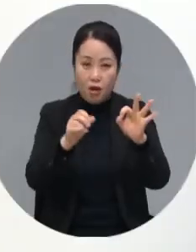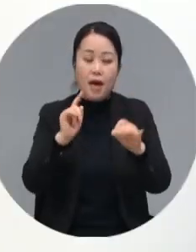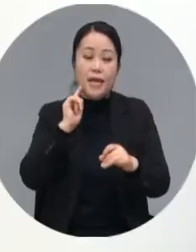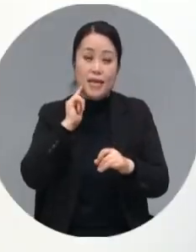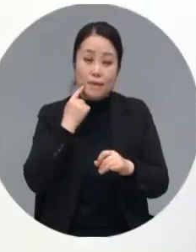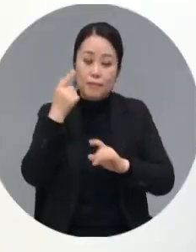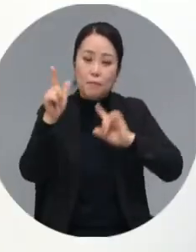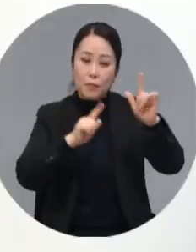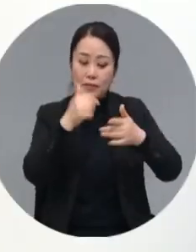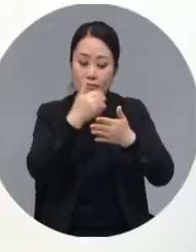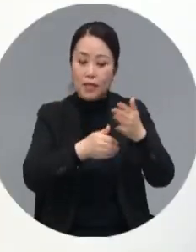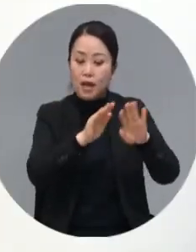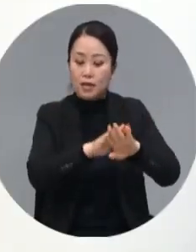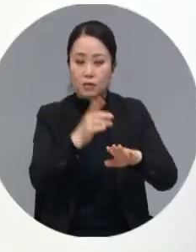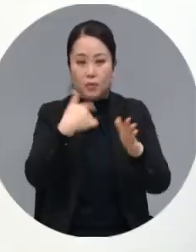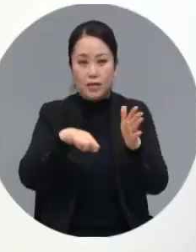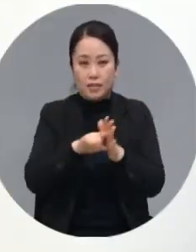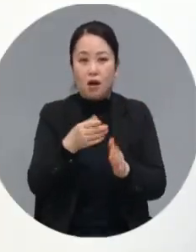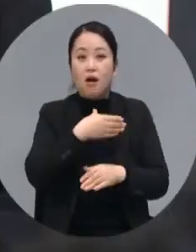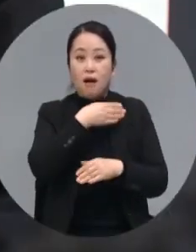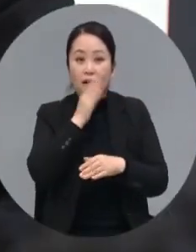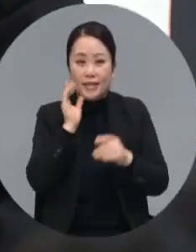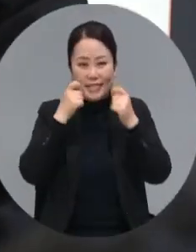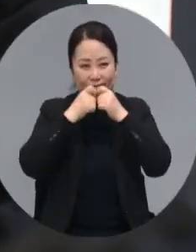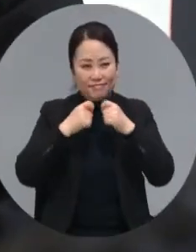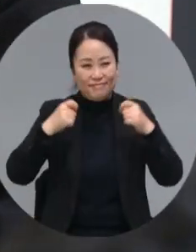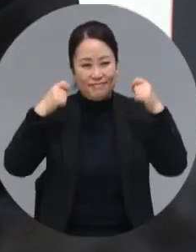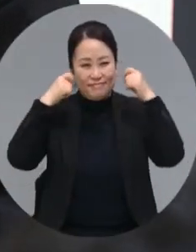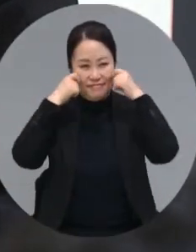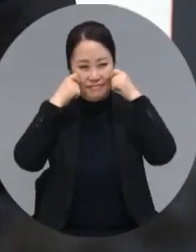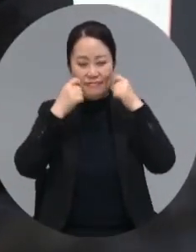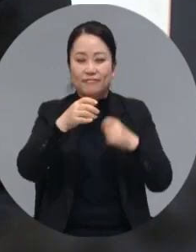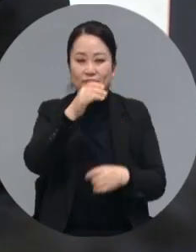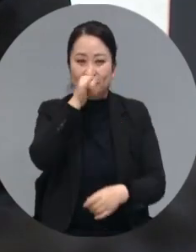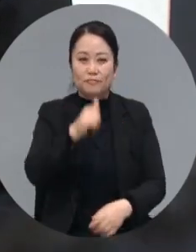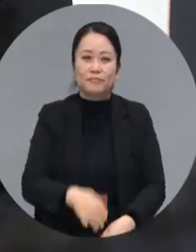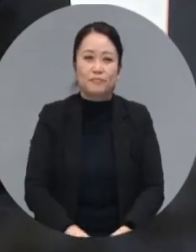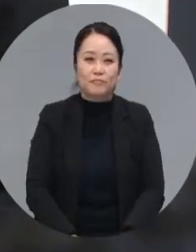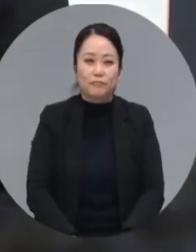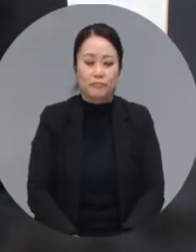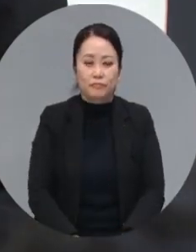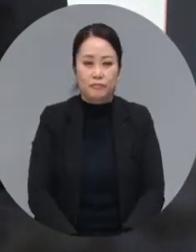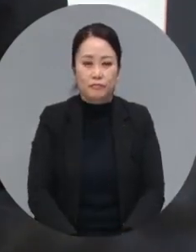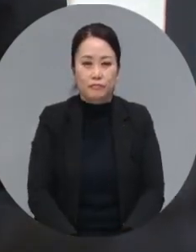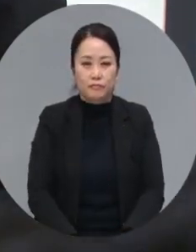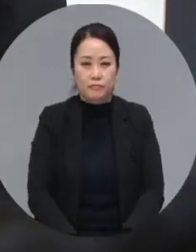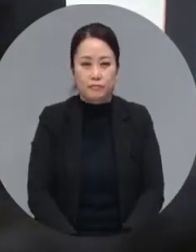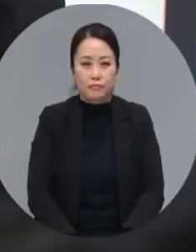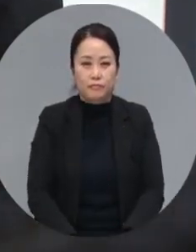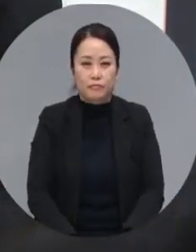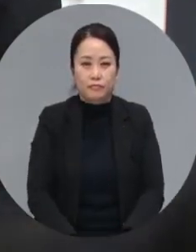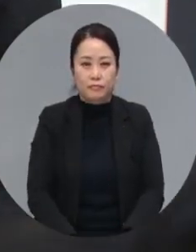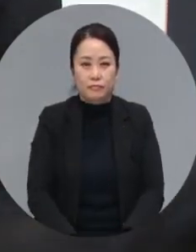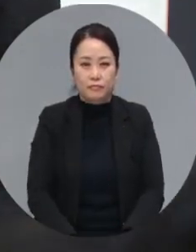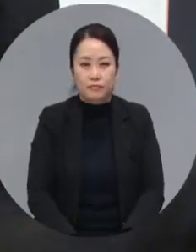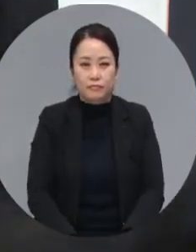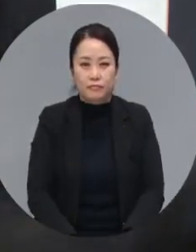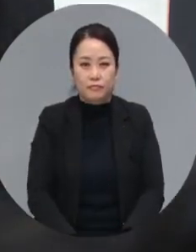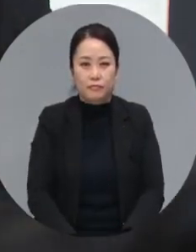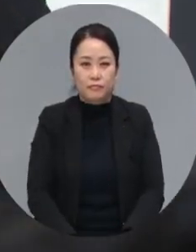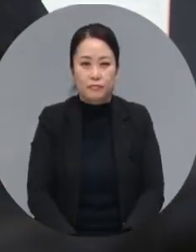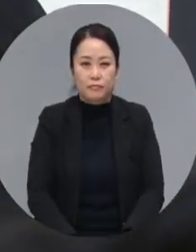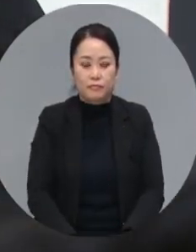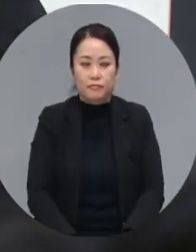모습만을 남기기 위해 어르신들은 미소를 멈추지 않습니다. MBC 뉴스 정세민입니다.